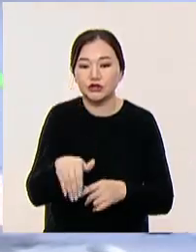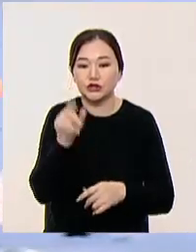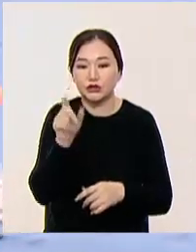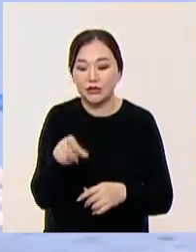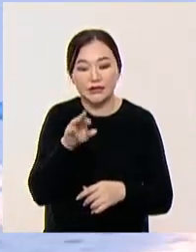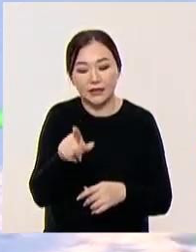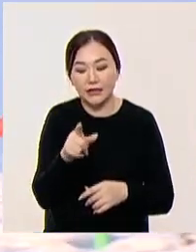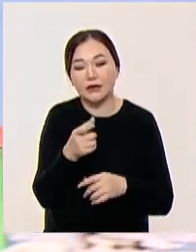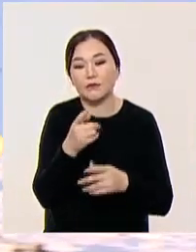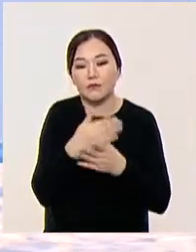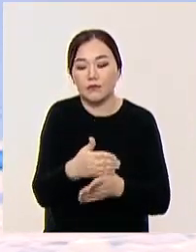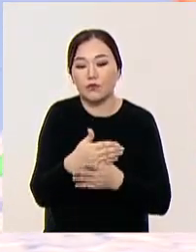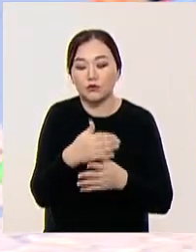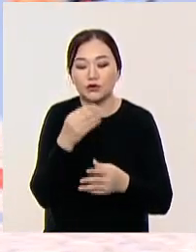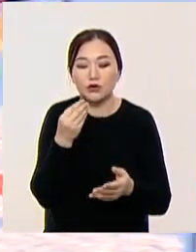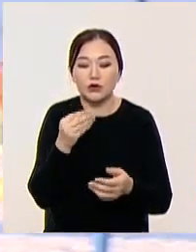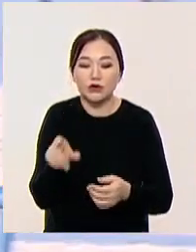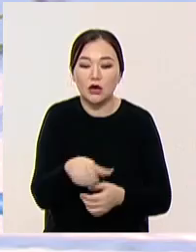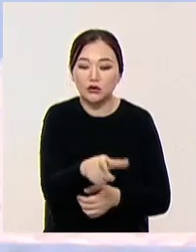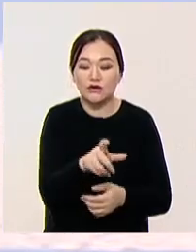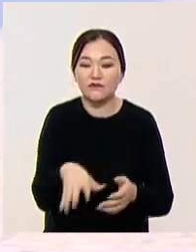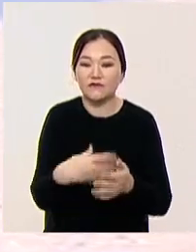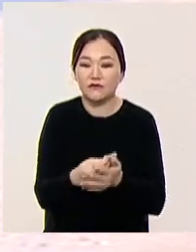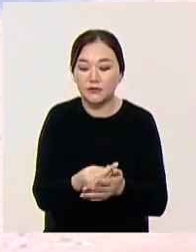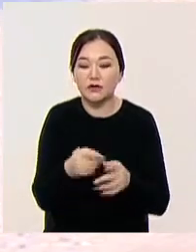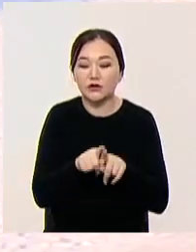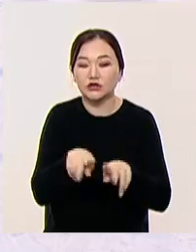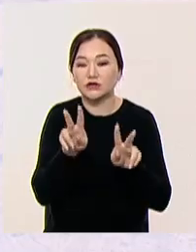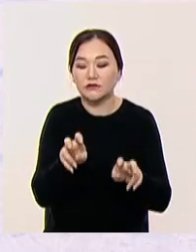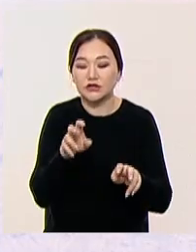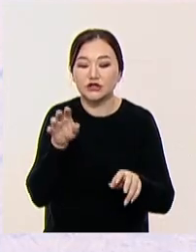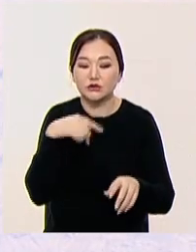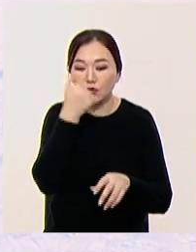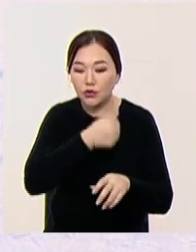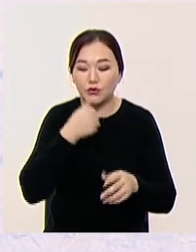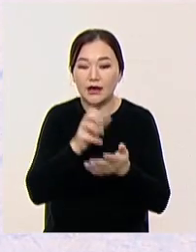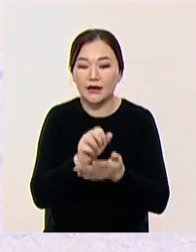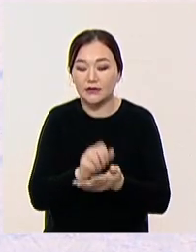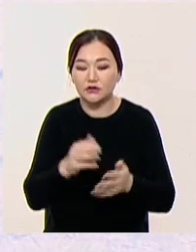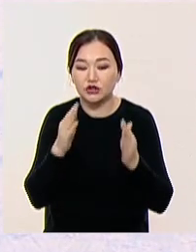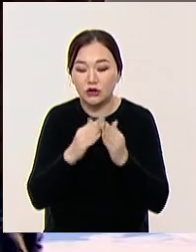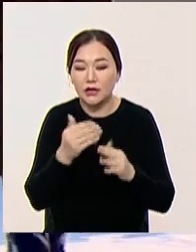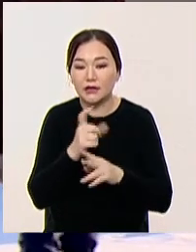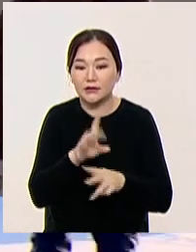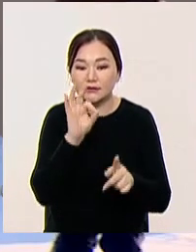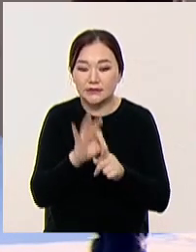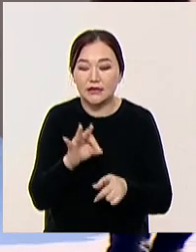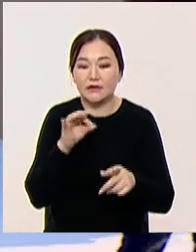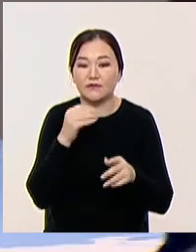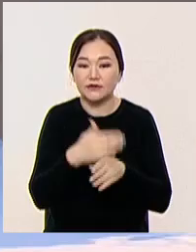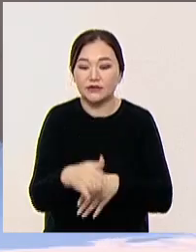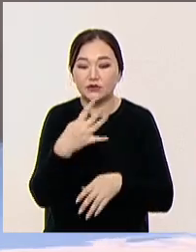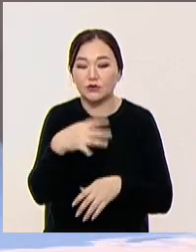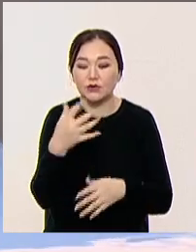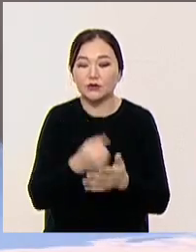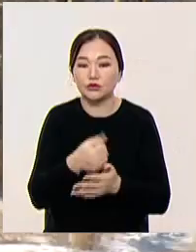тенге. Данный вид помощи называют дорожными выплатами. Также власти в течение года помогают арендовать жилье. На эти цели выделяются от 45